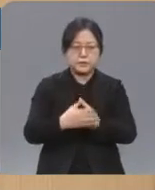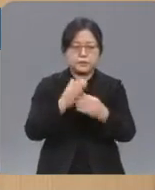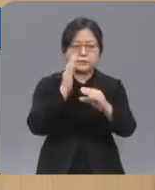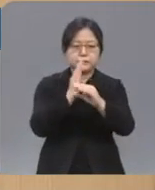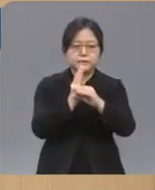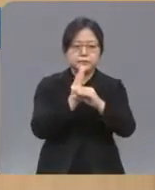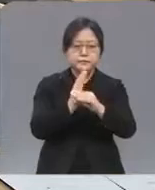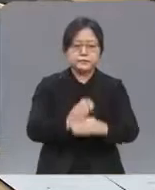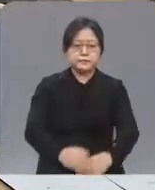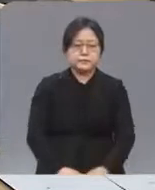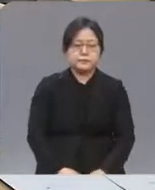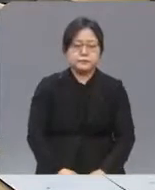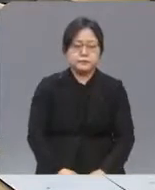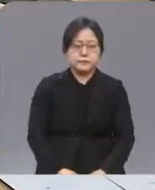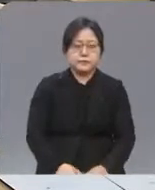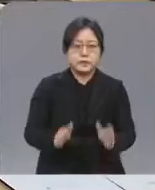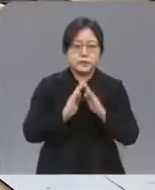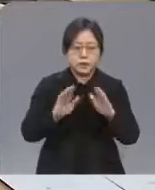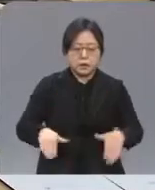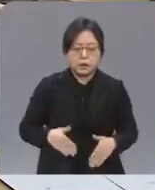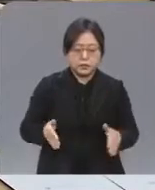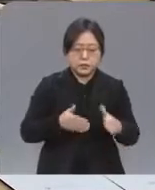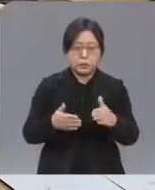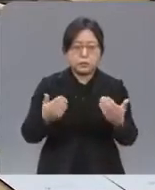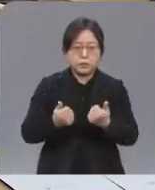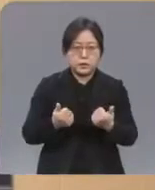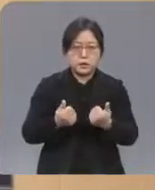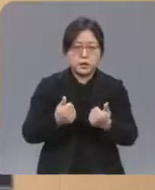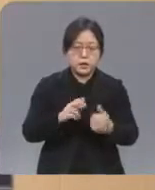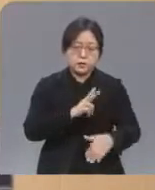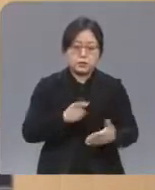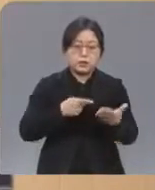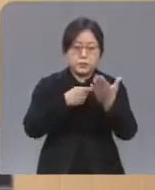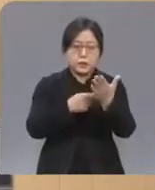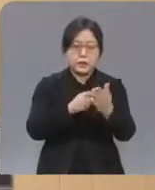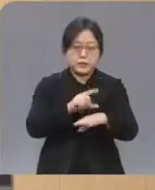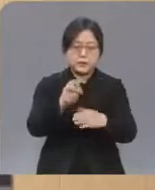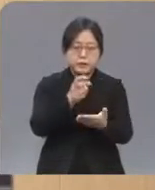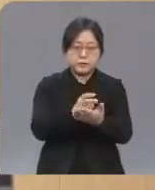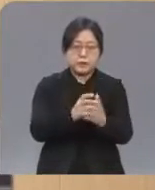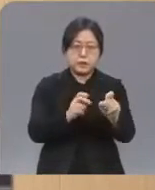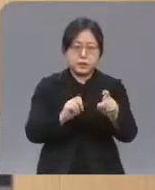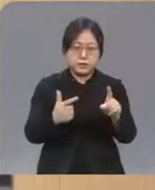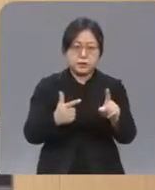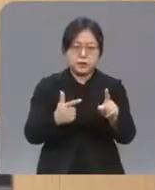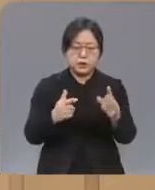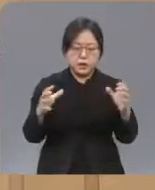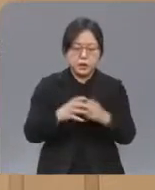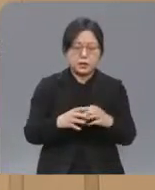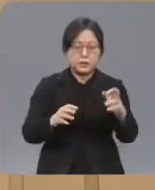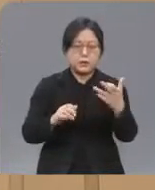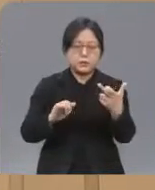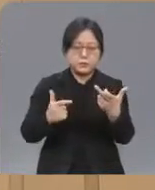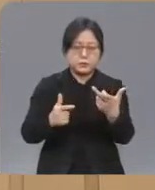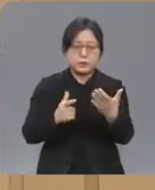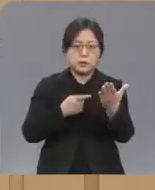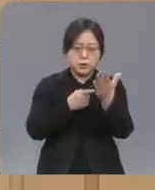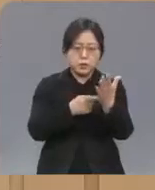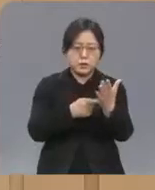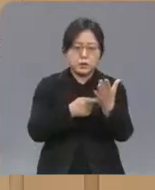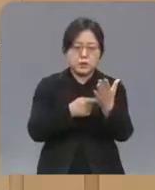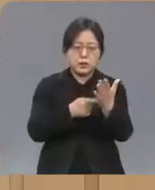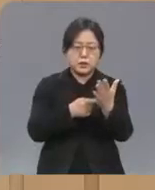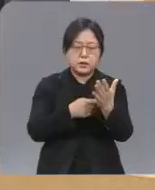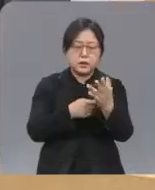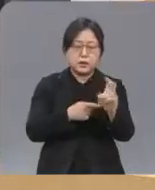있는 실정입니다. 전남도의회는 이 밖에도 의원 발의 결의안 11건 등 모두 17건의 의안이나 건의안을